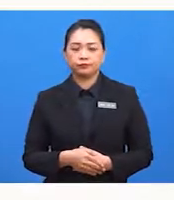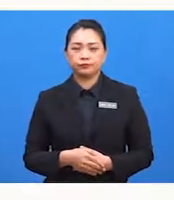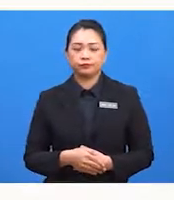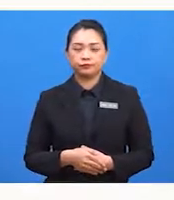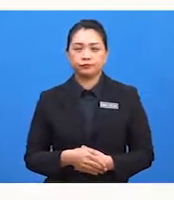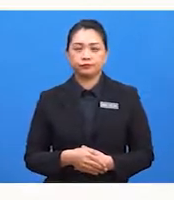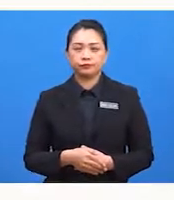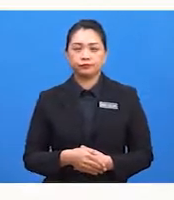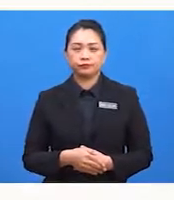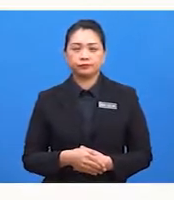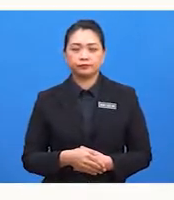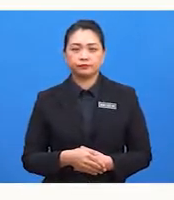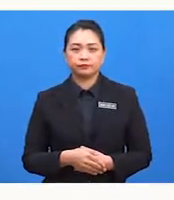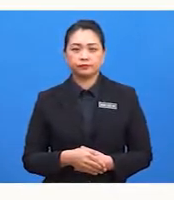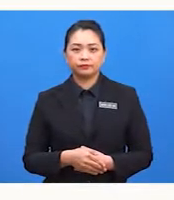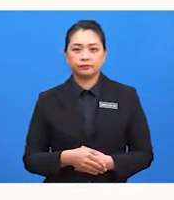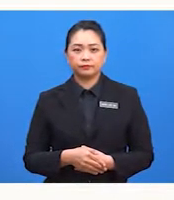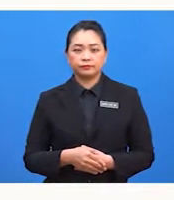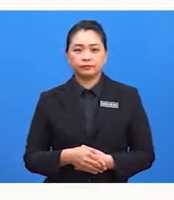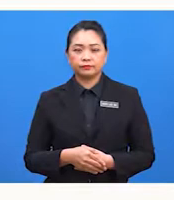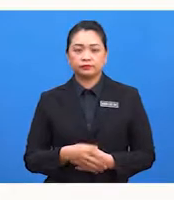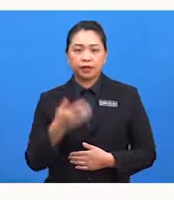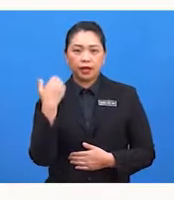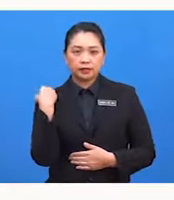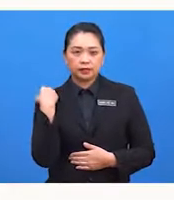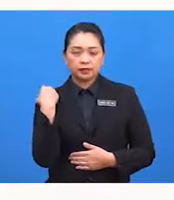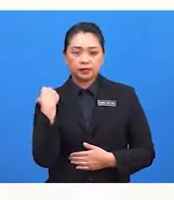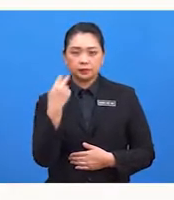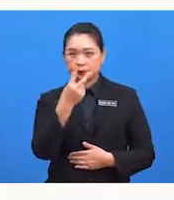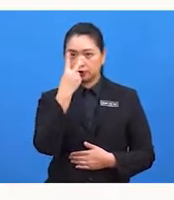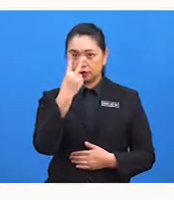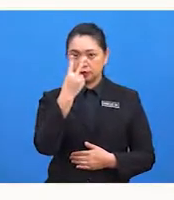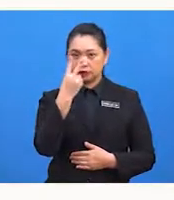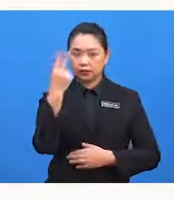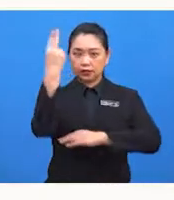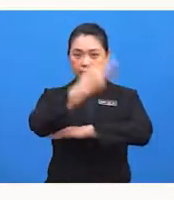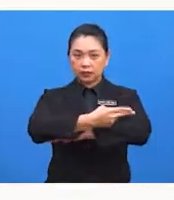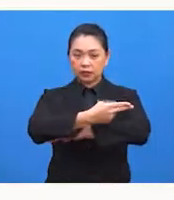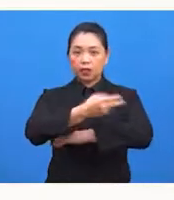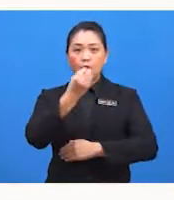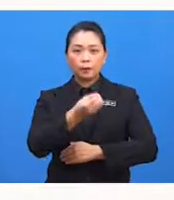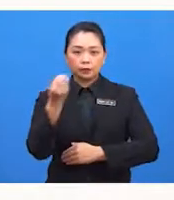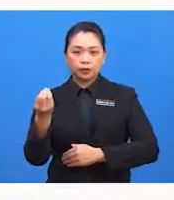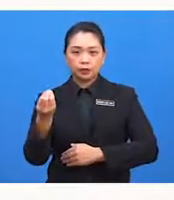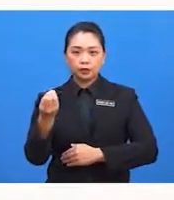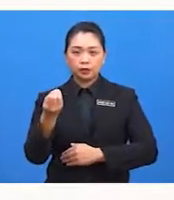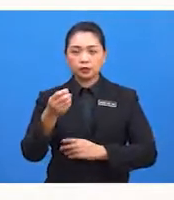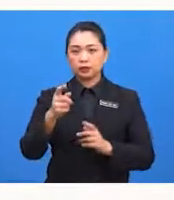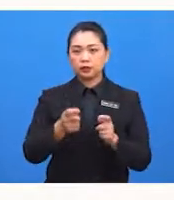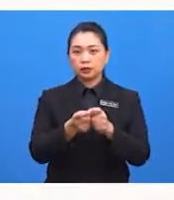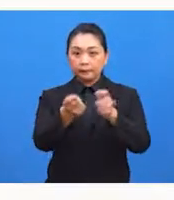Pandangan mata burung adalah pemerhatian terhadap objek posisi yang